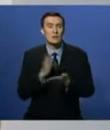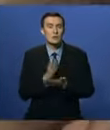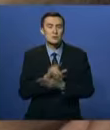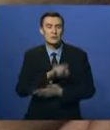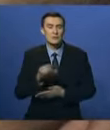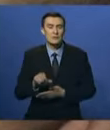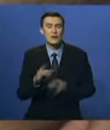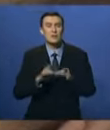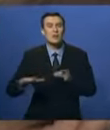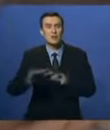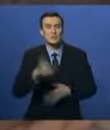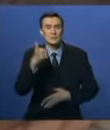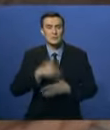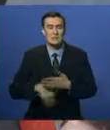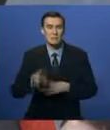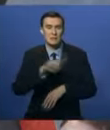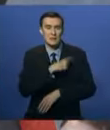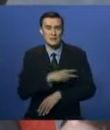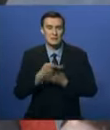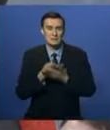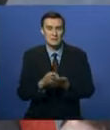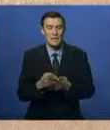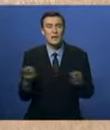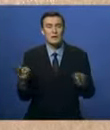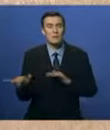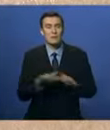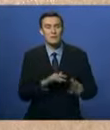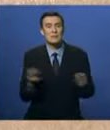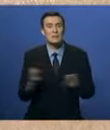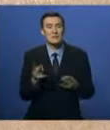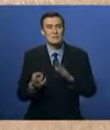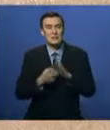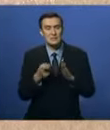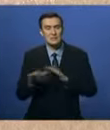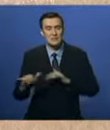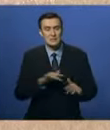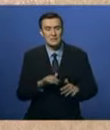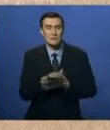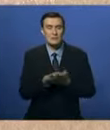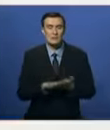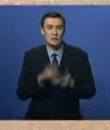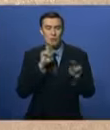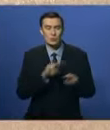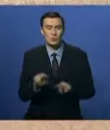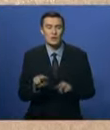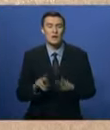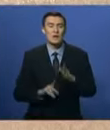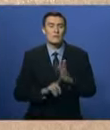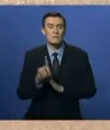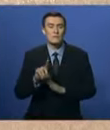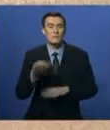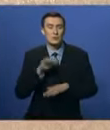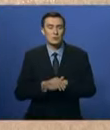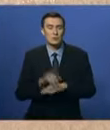лечение в райцентре проводятся необходимые следственные действия ход расследования находятся на контроле дело возбуждено по факту